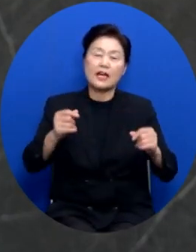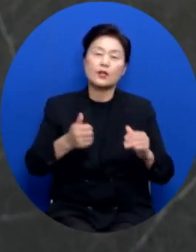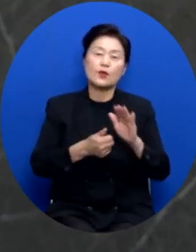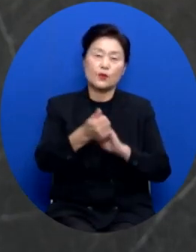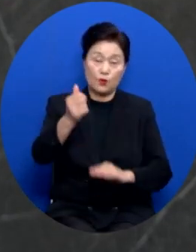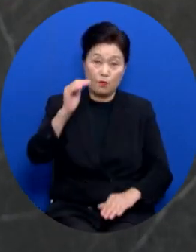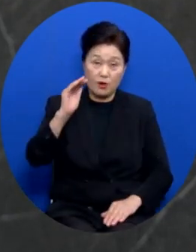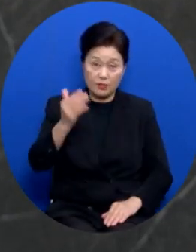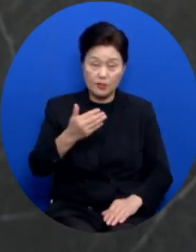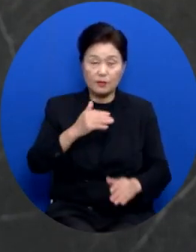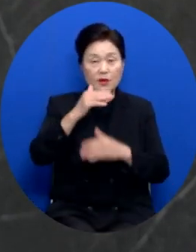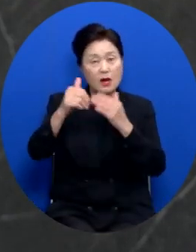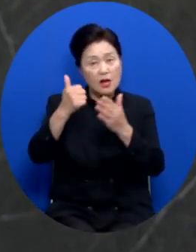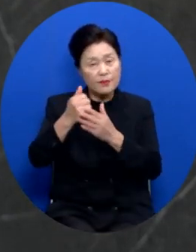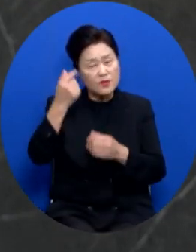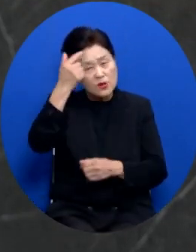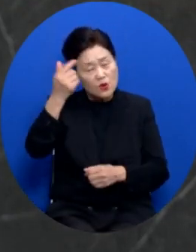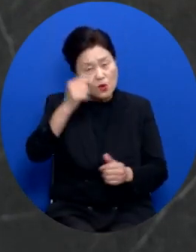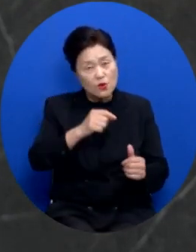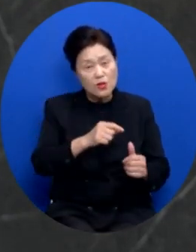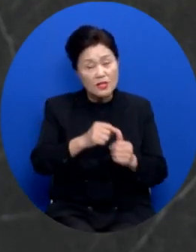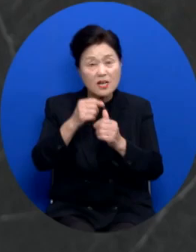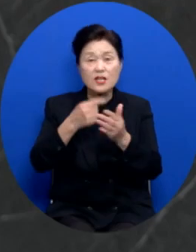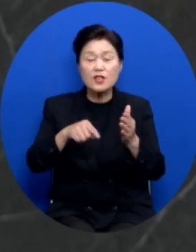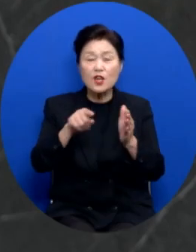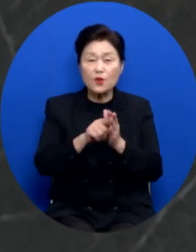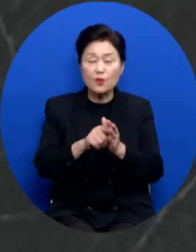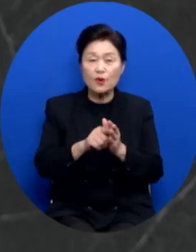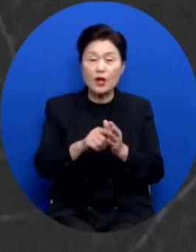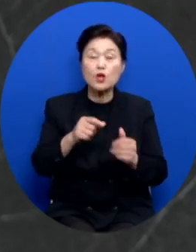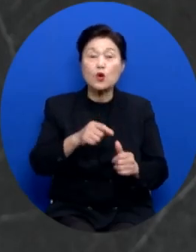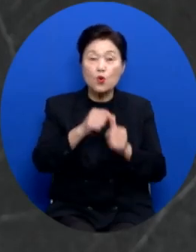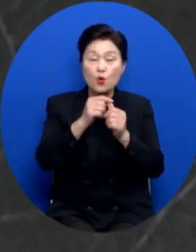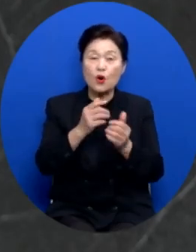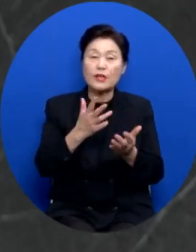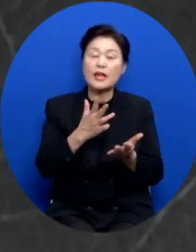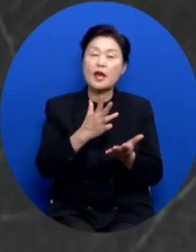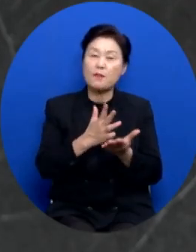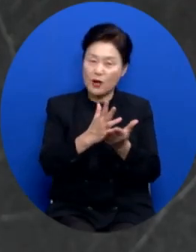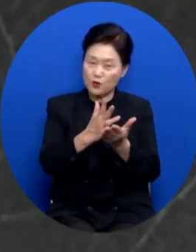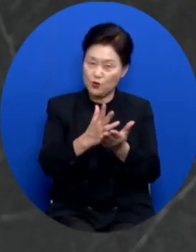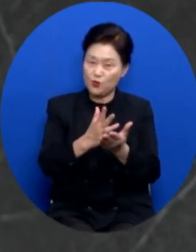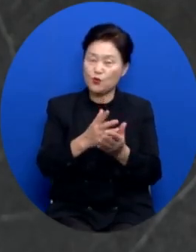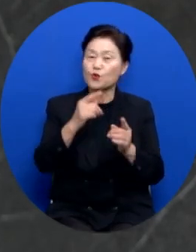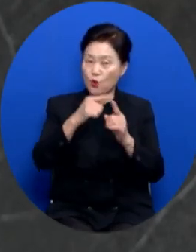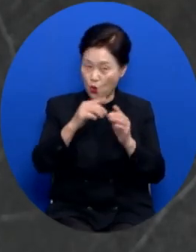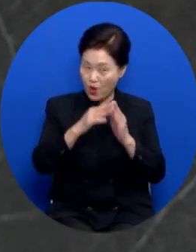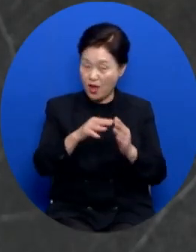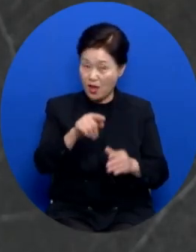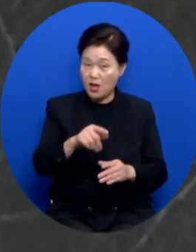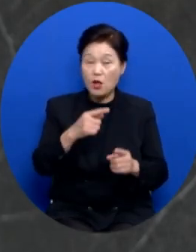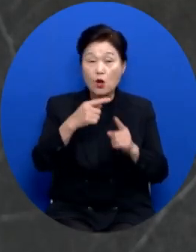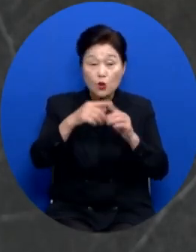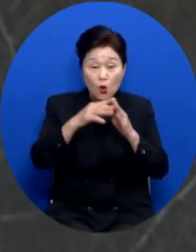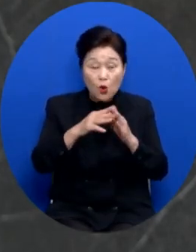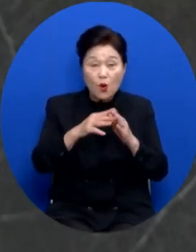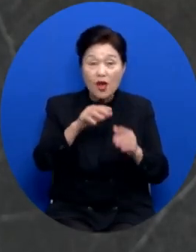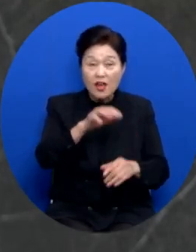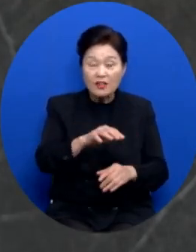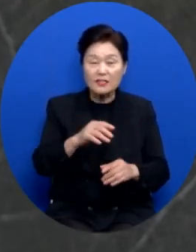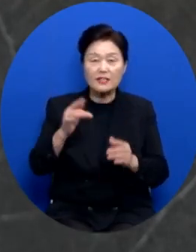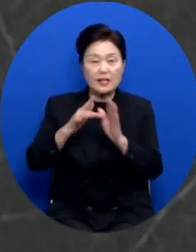하나님께서 영혼을 살리기 위해서 만들어 주신 구원의 방주 있니다 교회 사랑을 예수님 사랑처럼